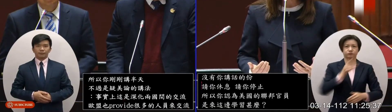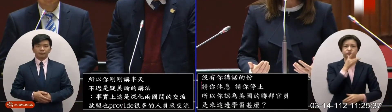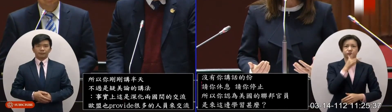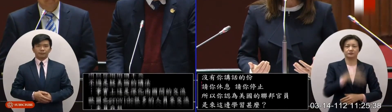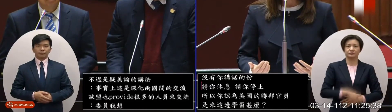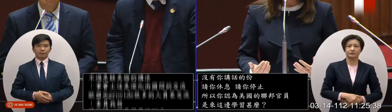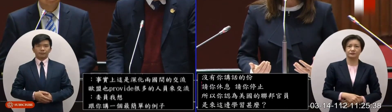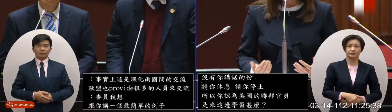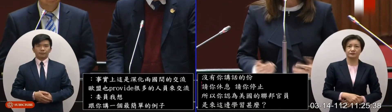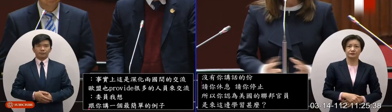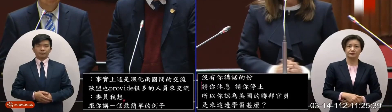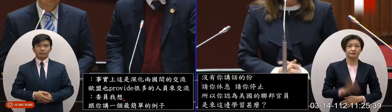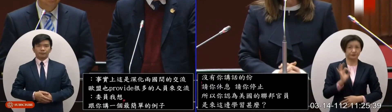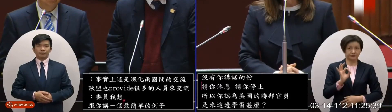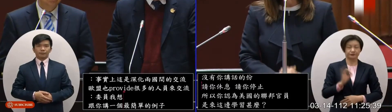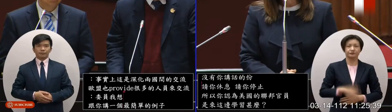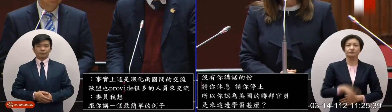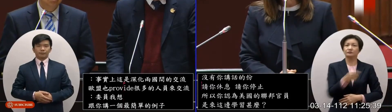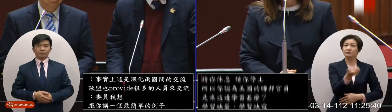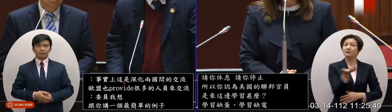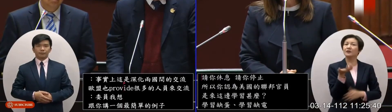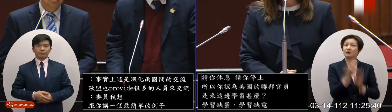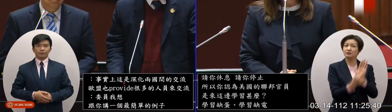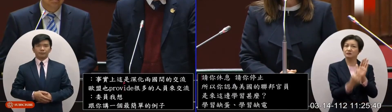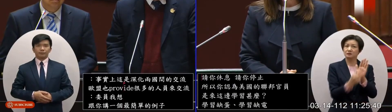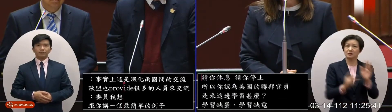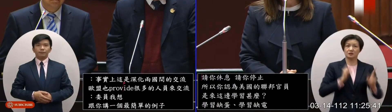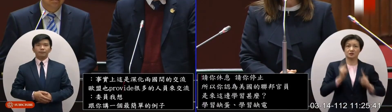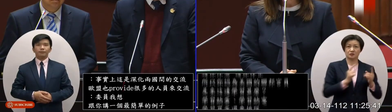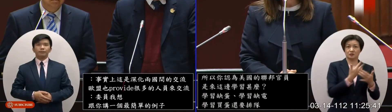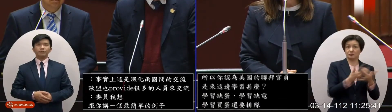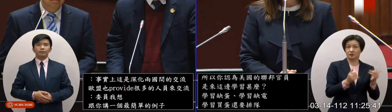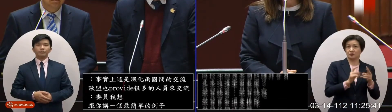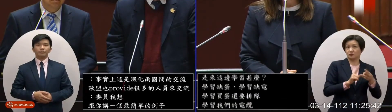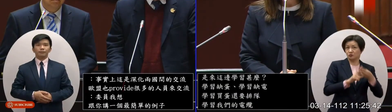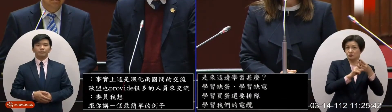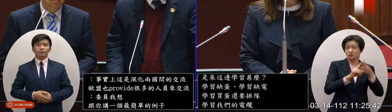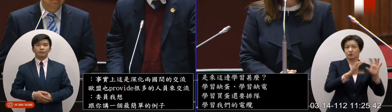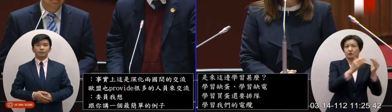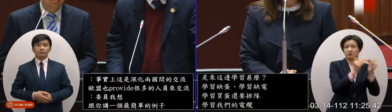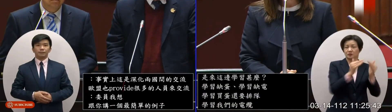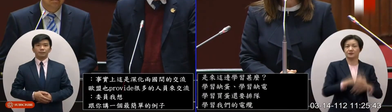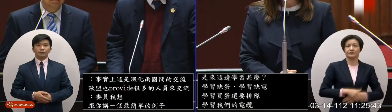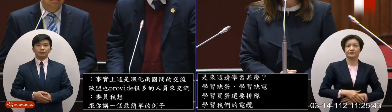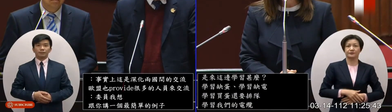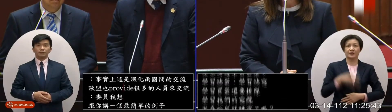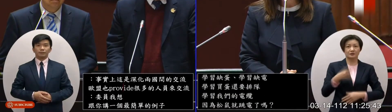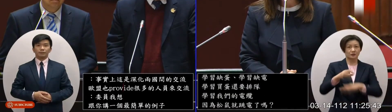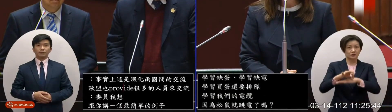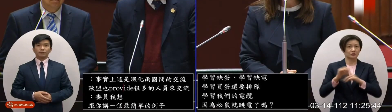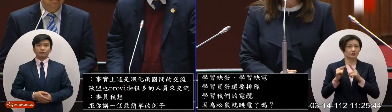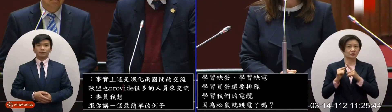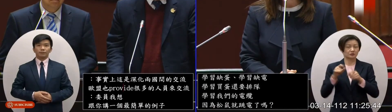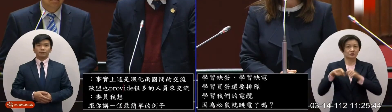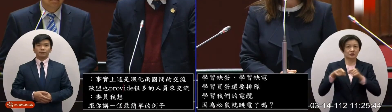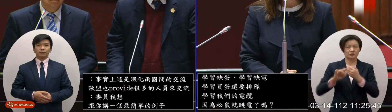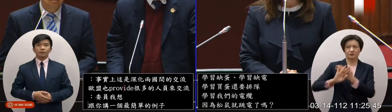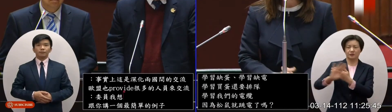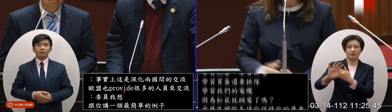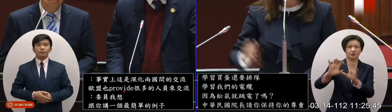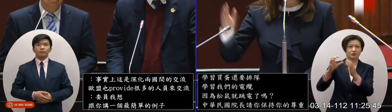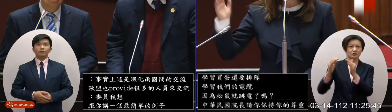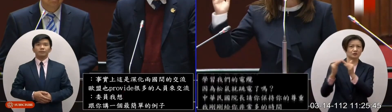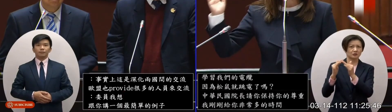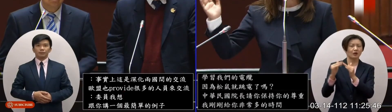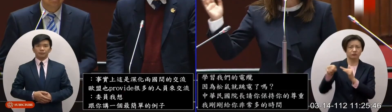好不好？好，你刚刚讲的是自由民主的国家，可是你刚刚讲的学人计划，我们跟其他国家也有。